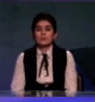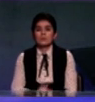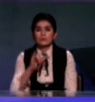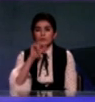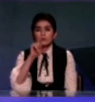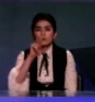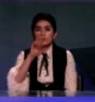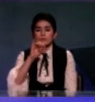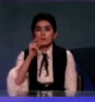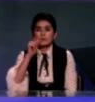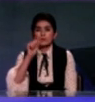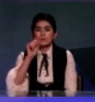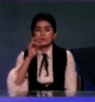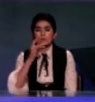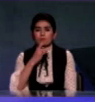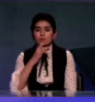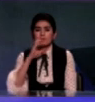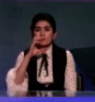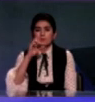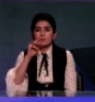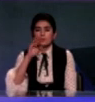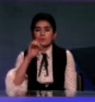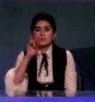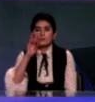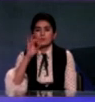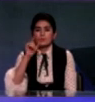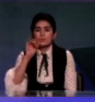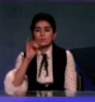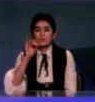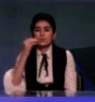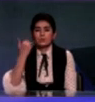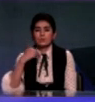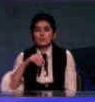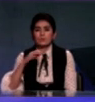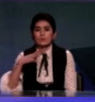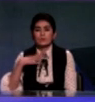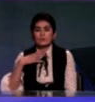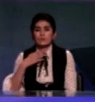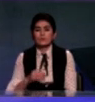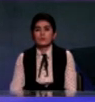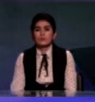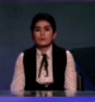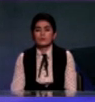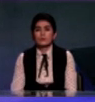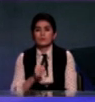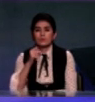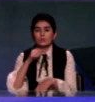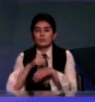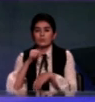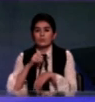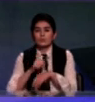узлы. Нервный ствол ноги, то есть орган передвижения, чувствительный.